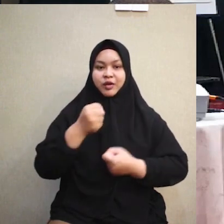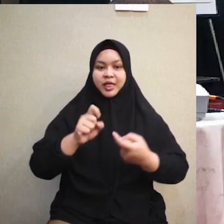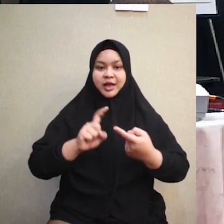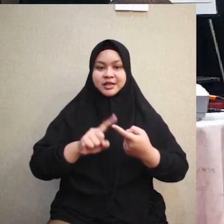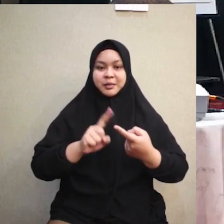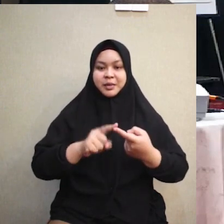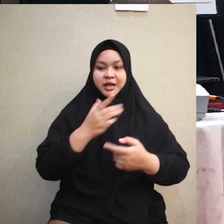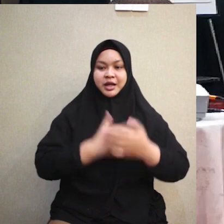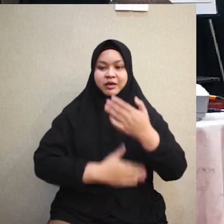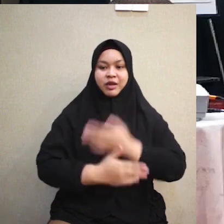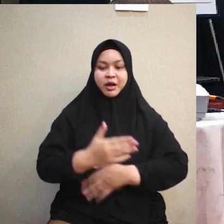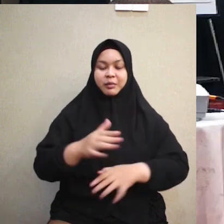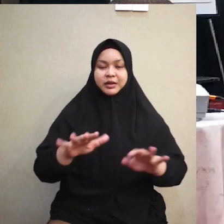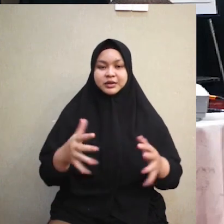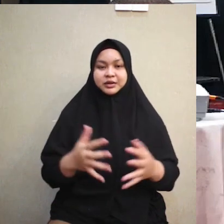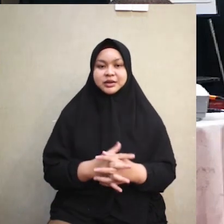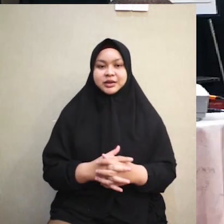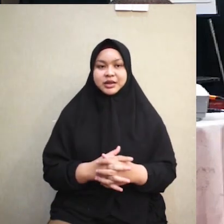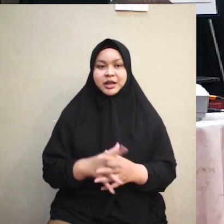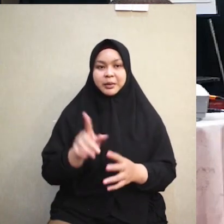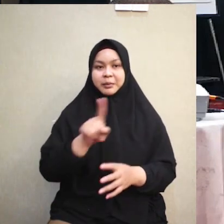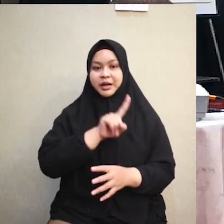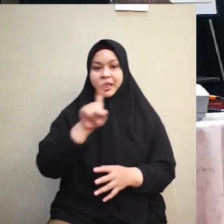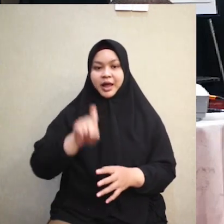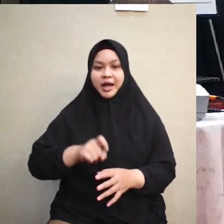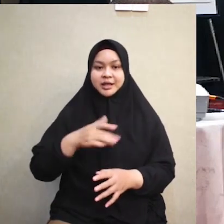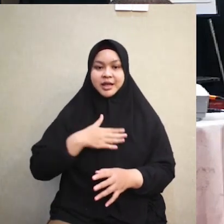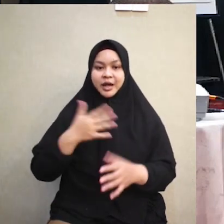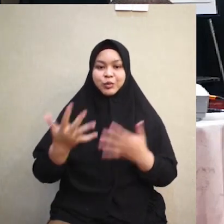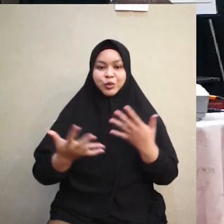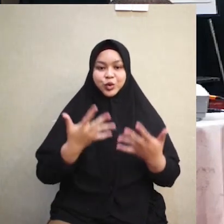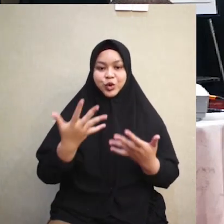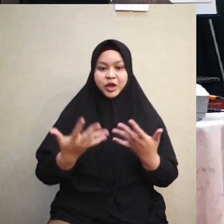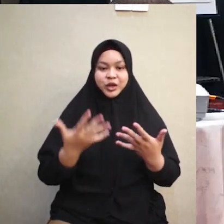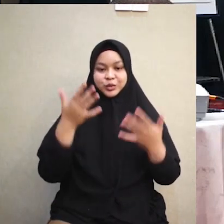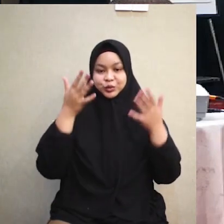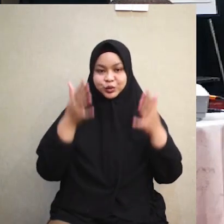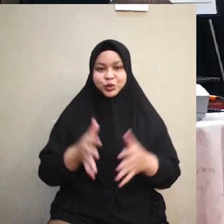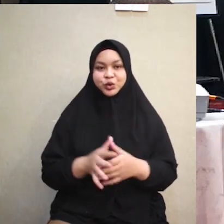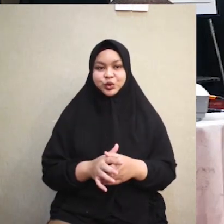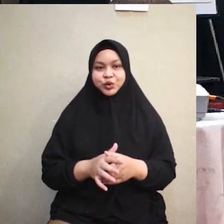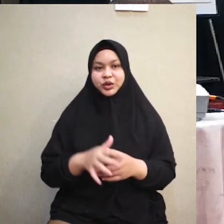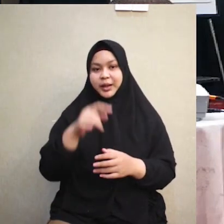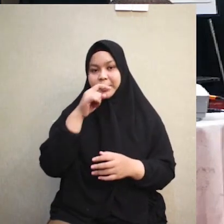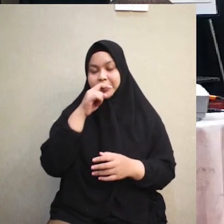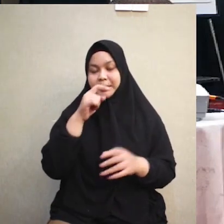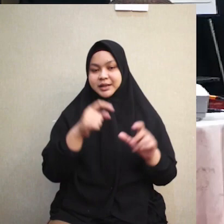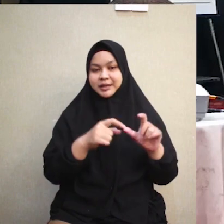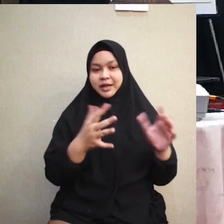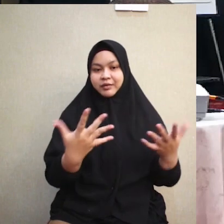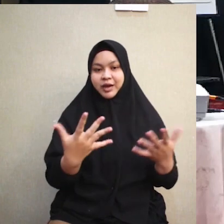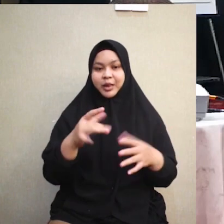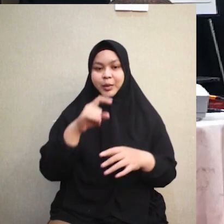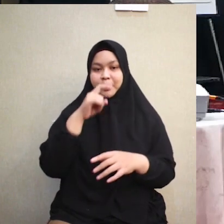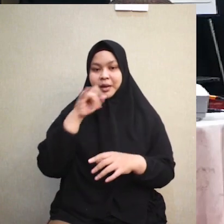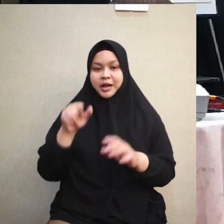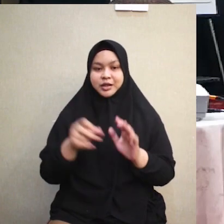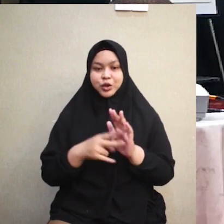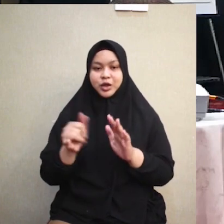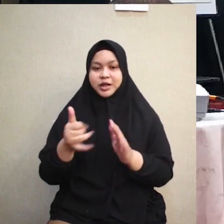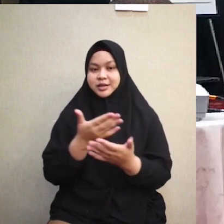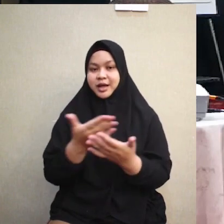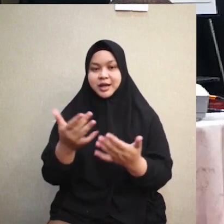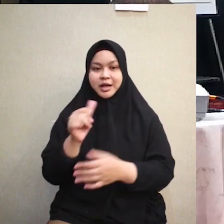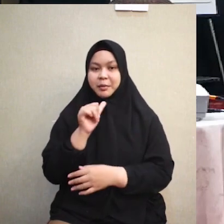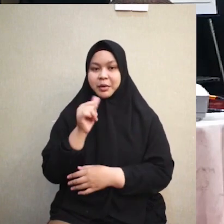difabel misalnya gitu ya pertanyaan saya mungkin buat Mas Syarif atau Mas Joni Teh saya siapa yang mau jawab apa sih yang